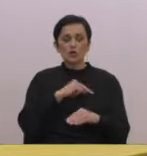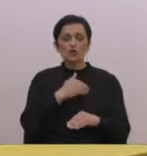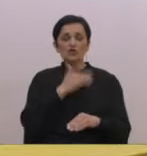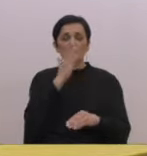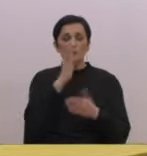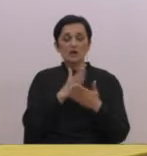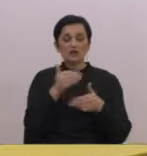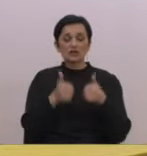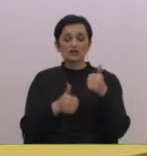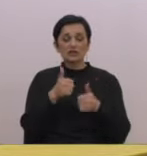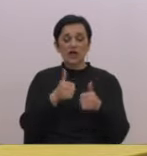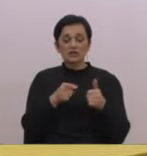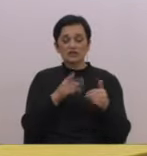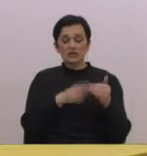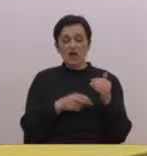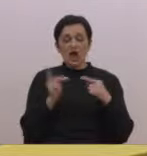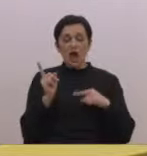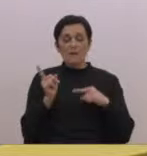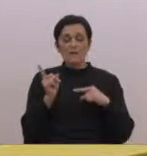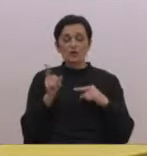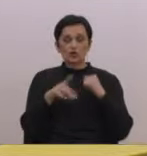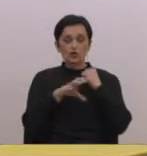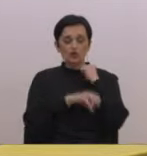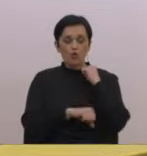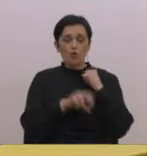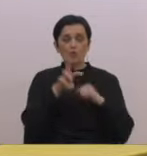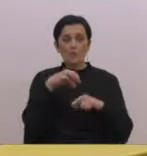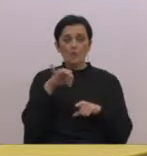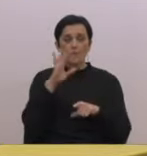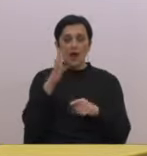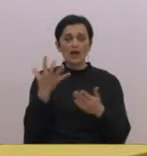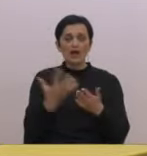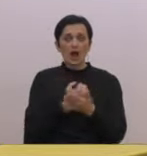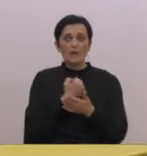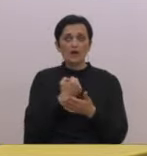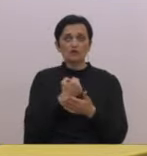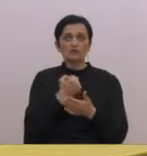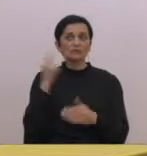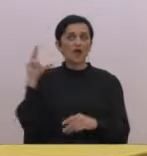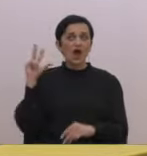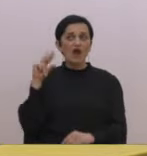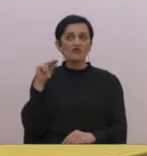ტენდერი დასრულდება აპრილის ბოლოს და უკვე ჩვენ მაისში გვეყოლება გამარჯვებული.